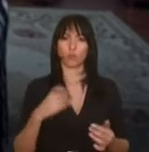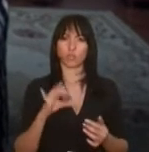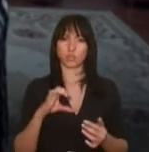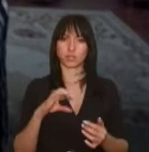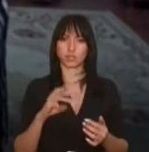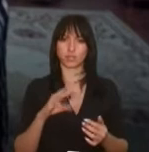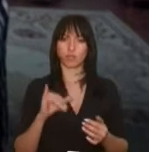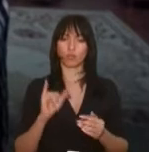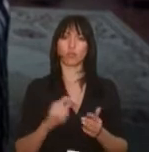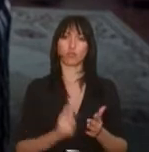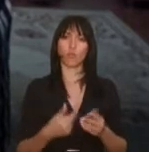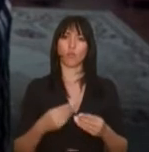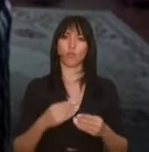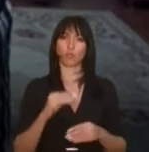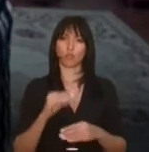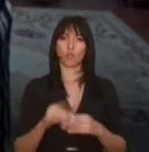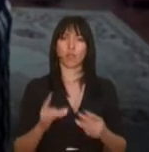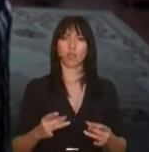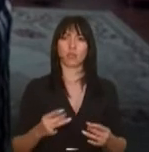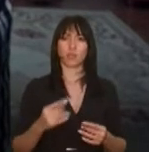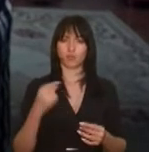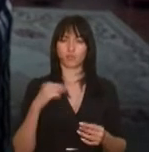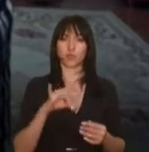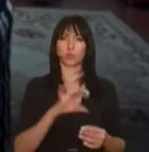ну, викликати такі стани.